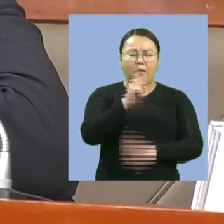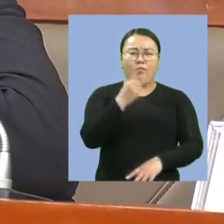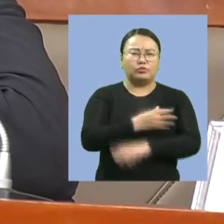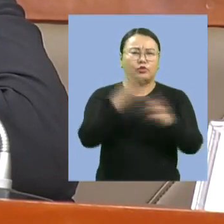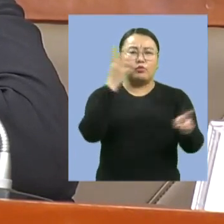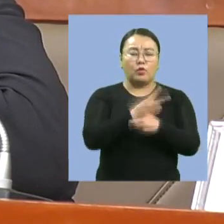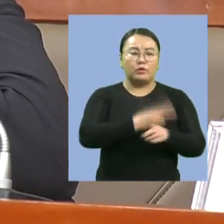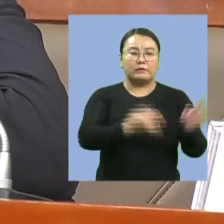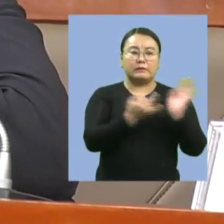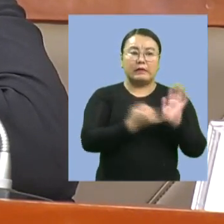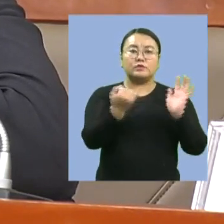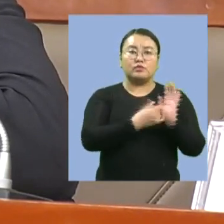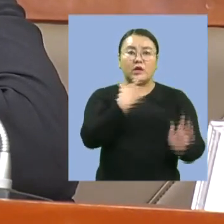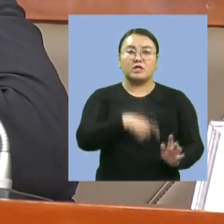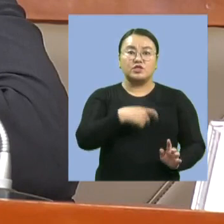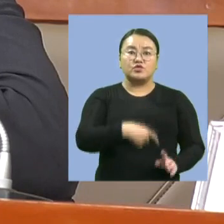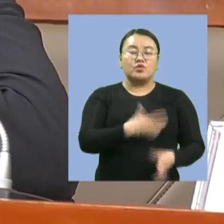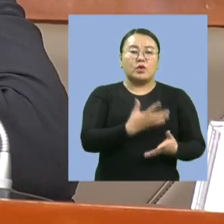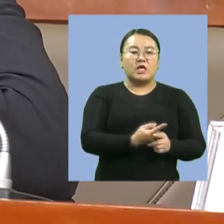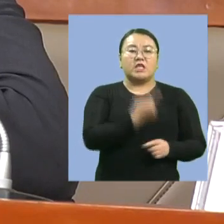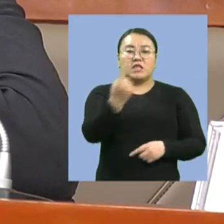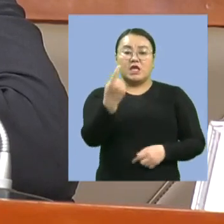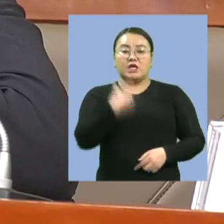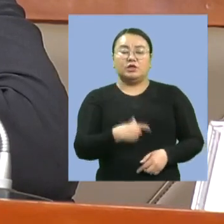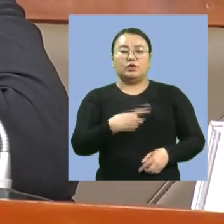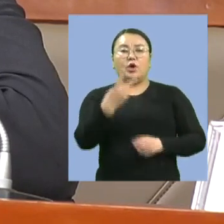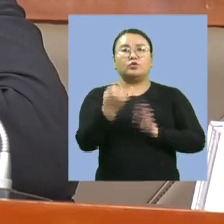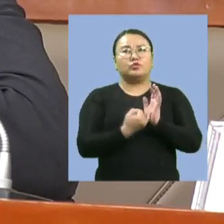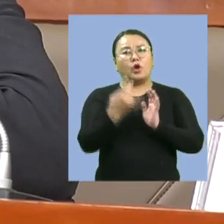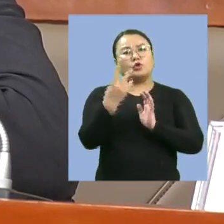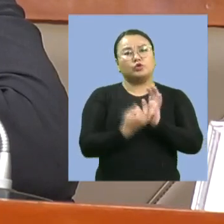хуулиар 76 гишүүнийг тогтооход нэг улсын хурлын гишүүнд